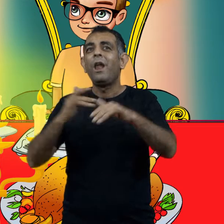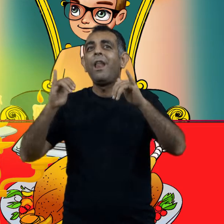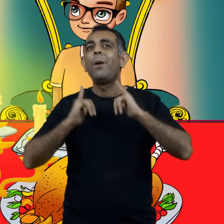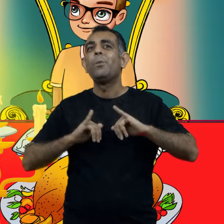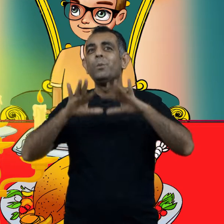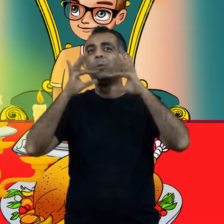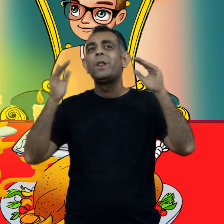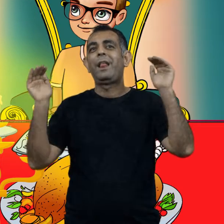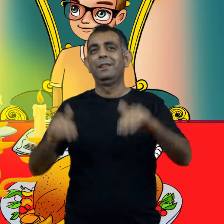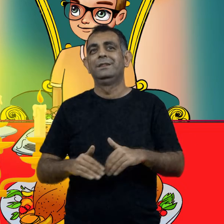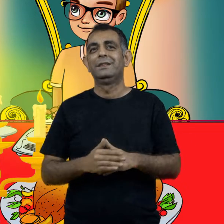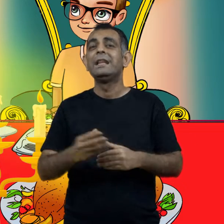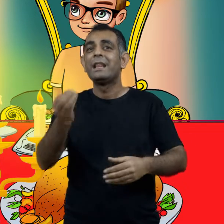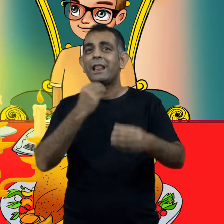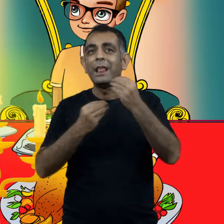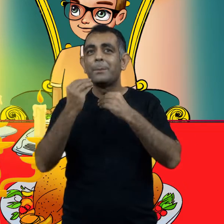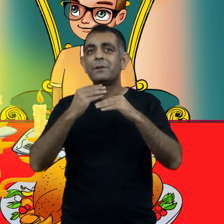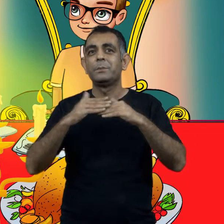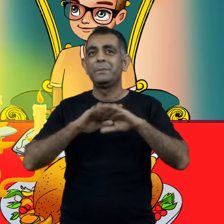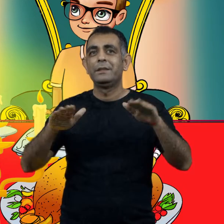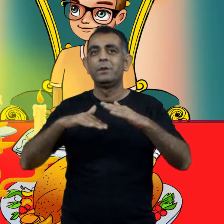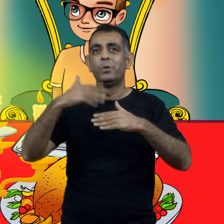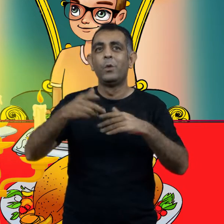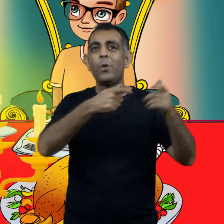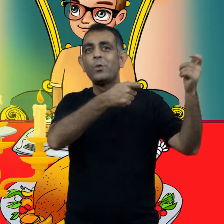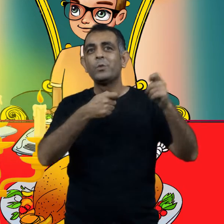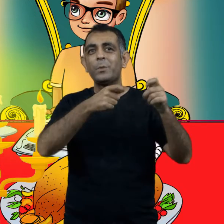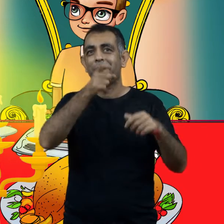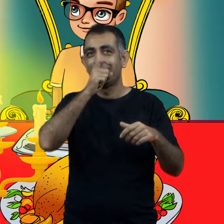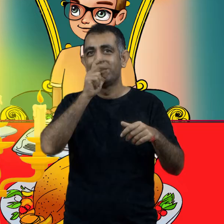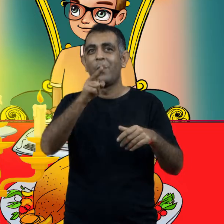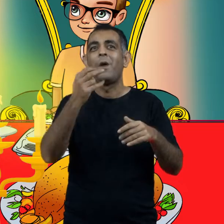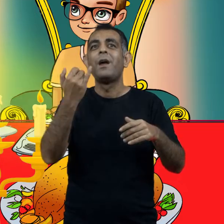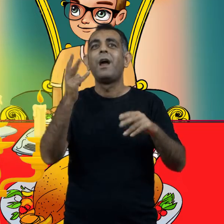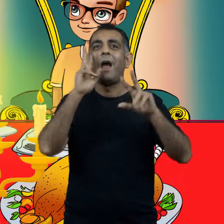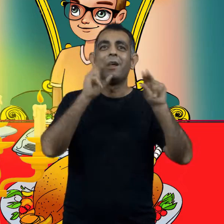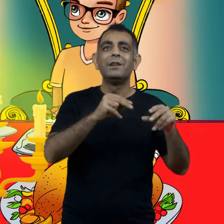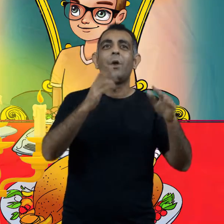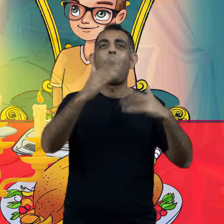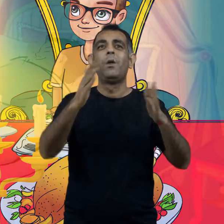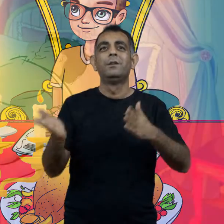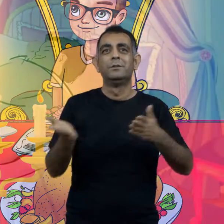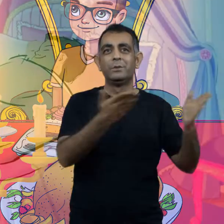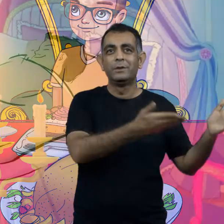sonucu ülkeme refah geldi. Yemekler yendikten sonra uçurtma kraliçesi onlara kalacakları odayı